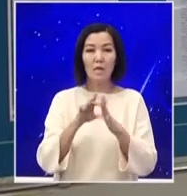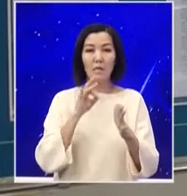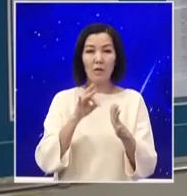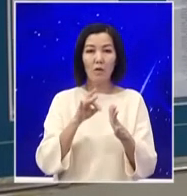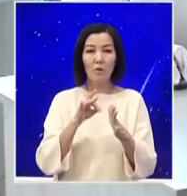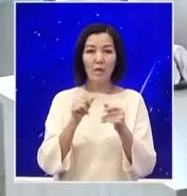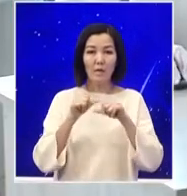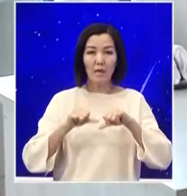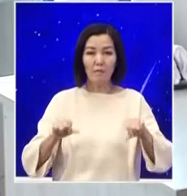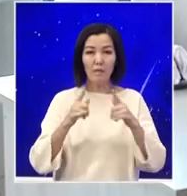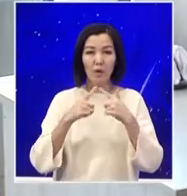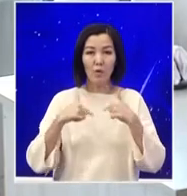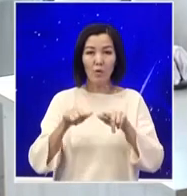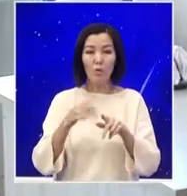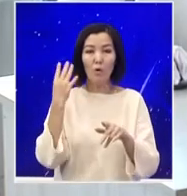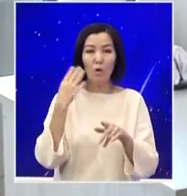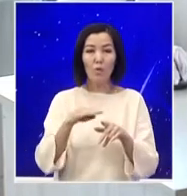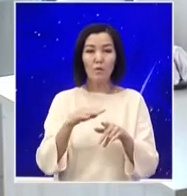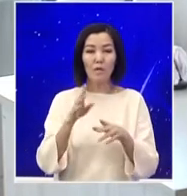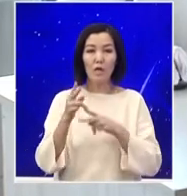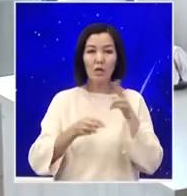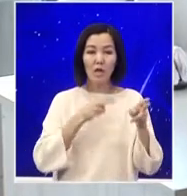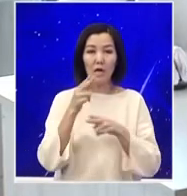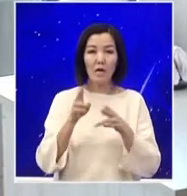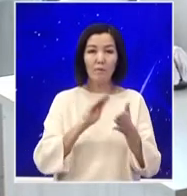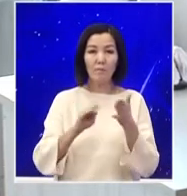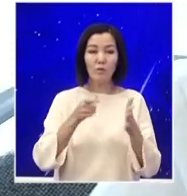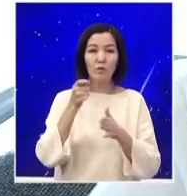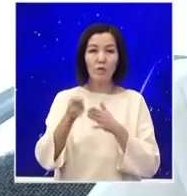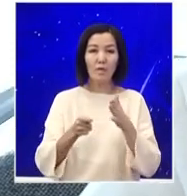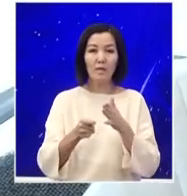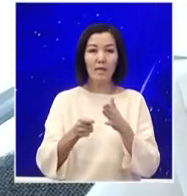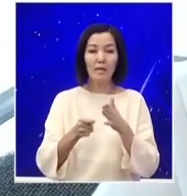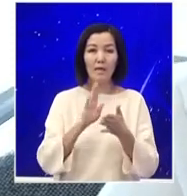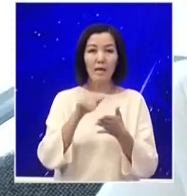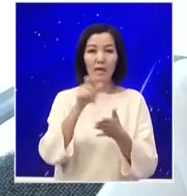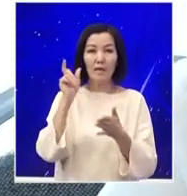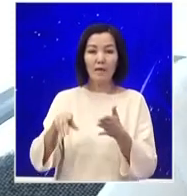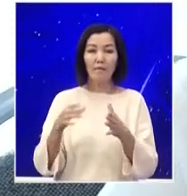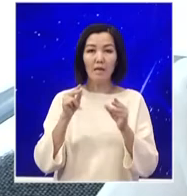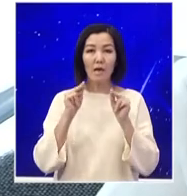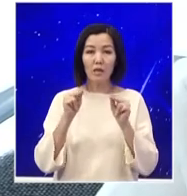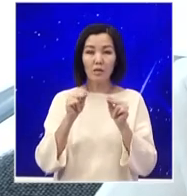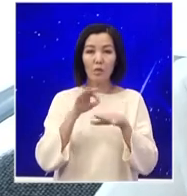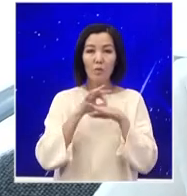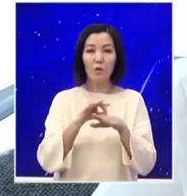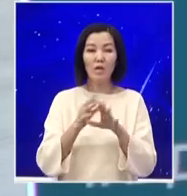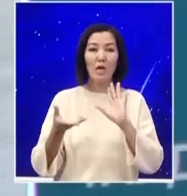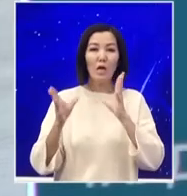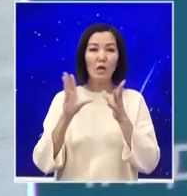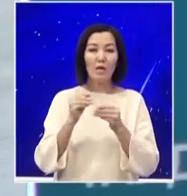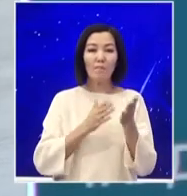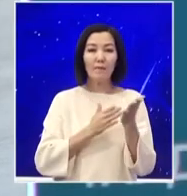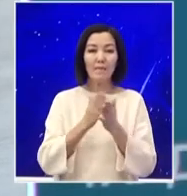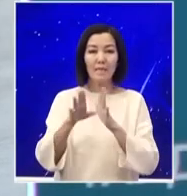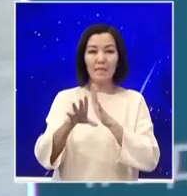арнайы комиссия құрылып, оларға 30%-ға жуық арыз шағым түскен. Партия хатшысы праймериз ашық әрі әділ өтті дейді. Жалпы саяси